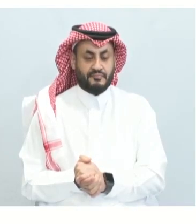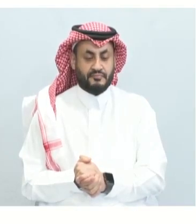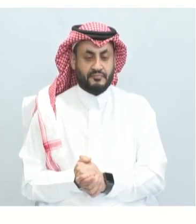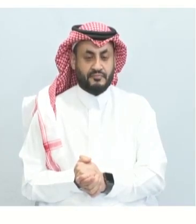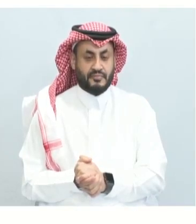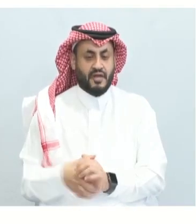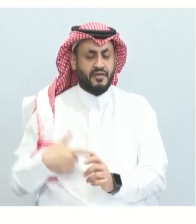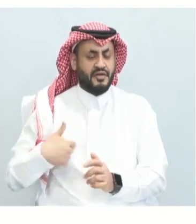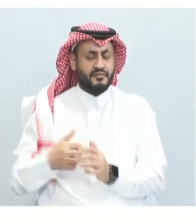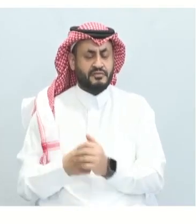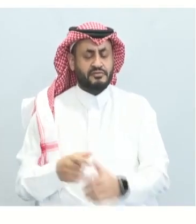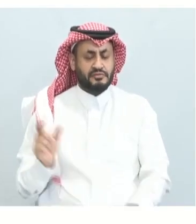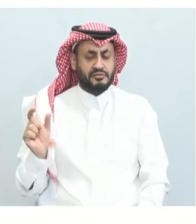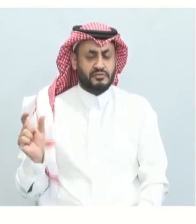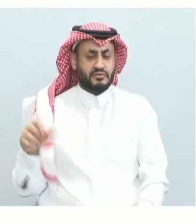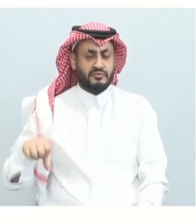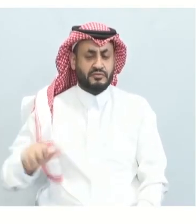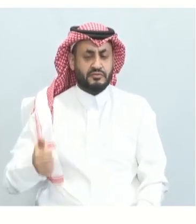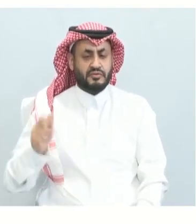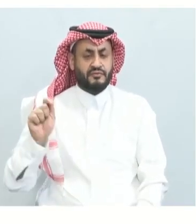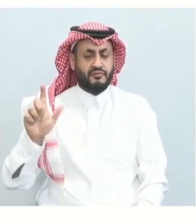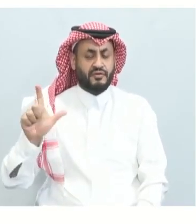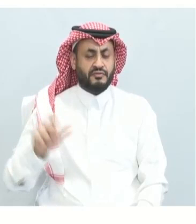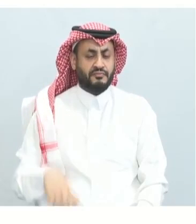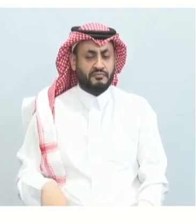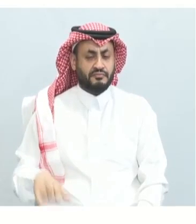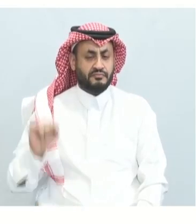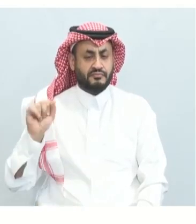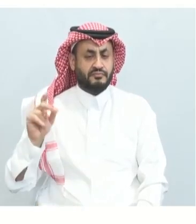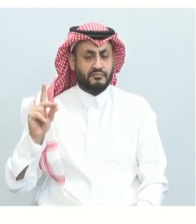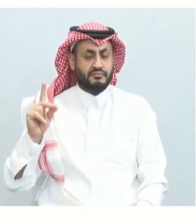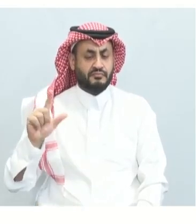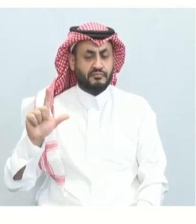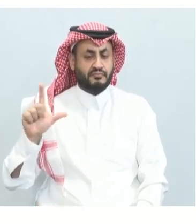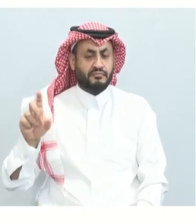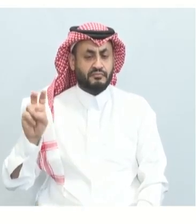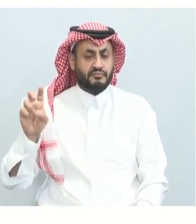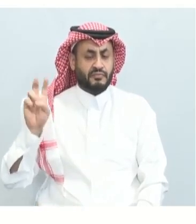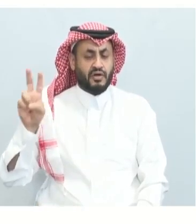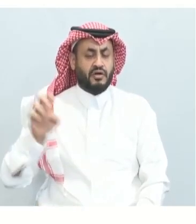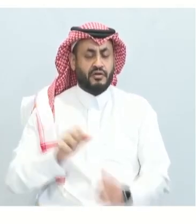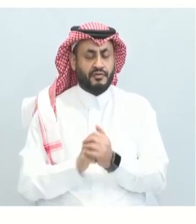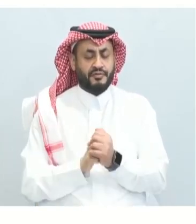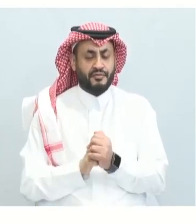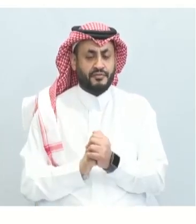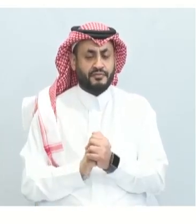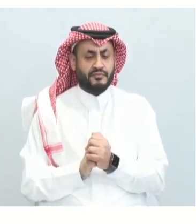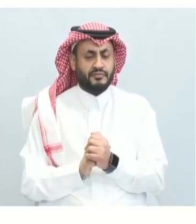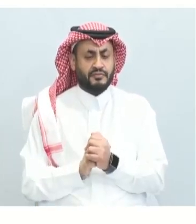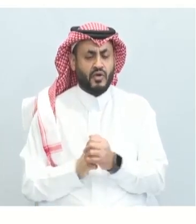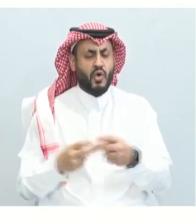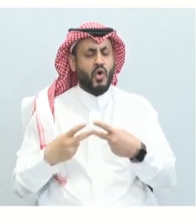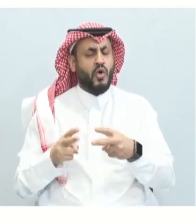المطلقه ولنقل مثلا ان الانسان بعد طلوع الشمس اراد ان يتنفل